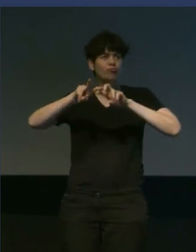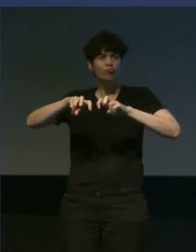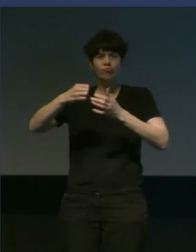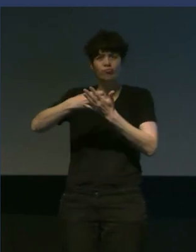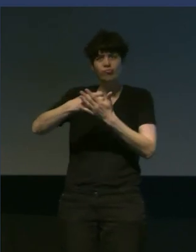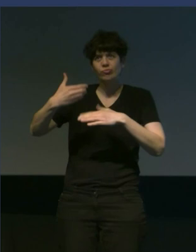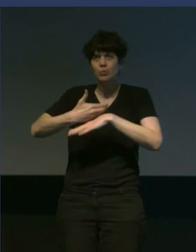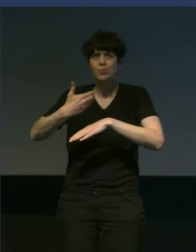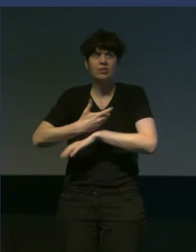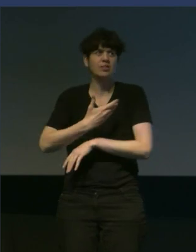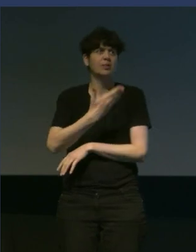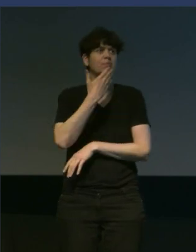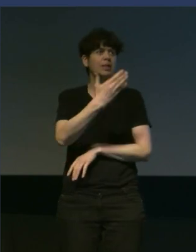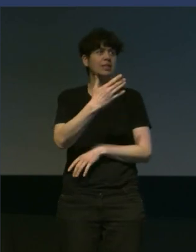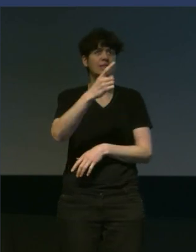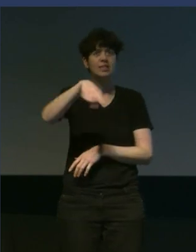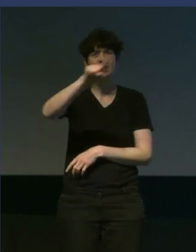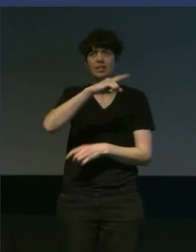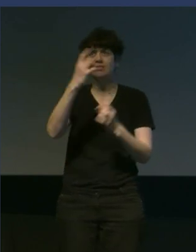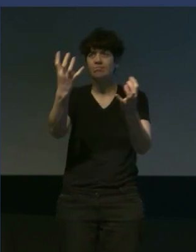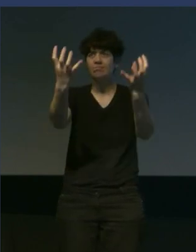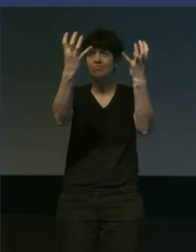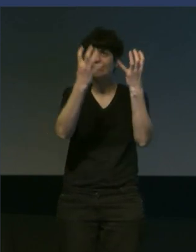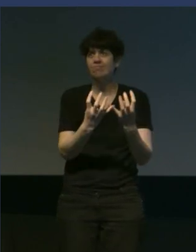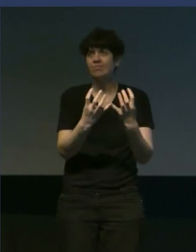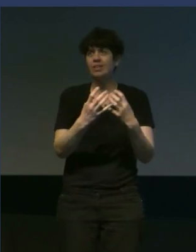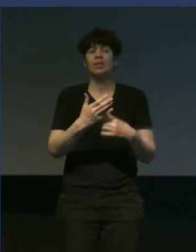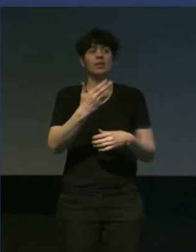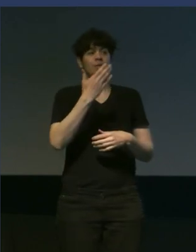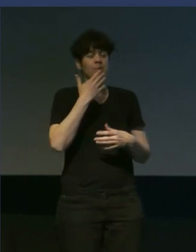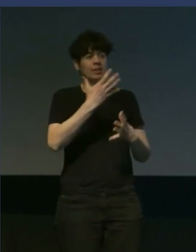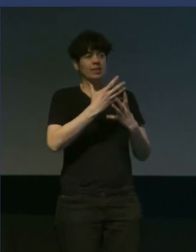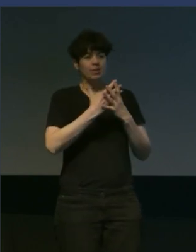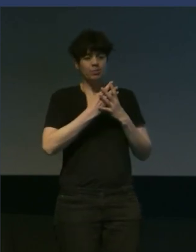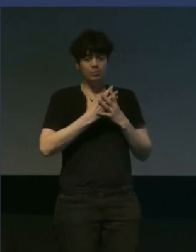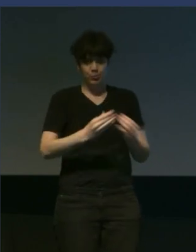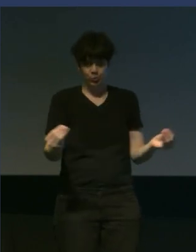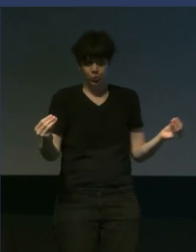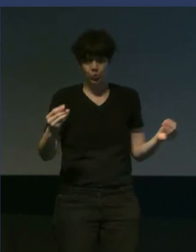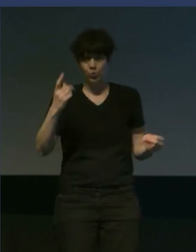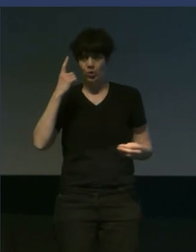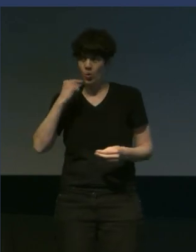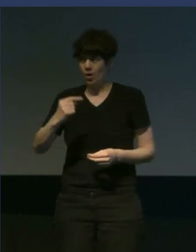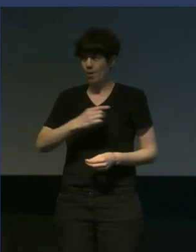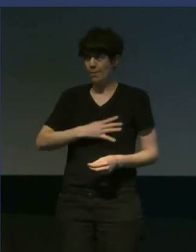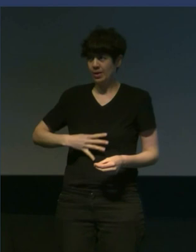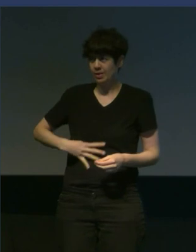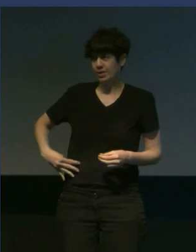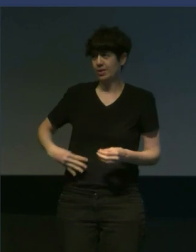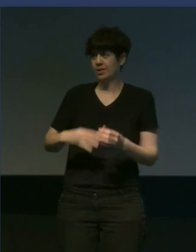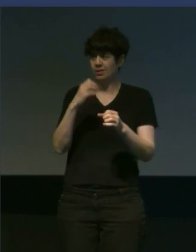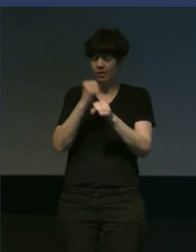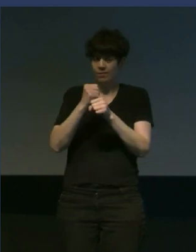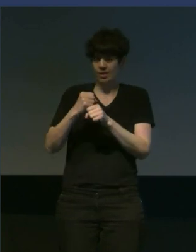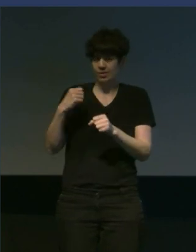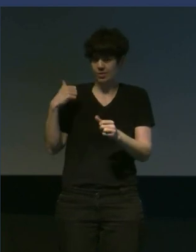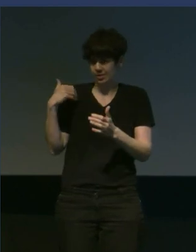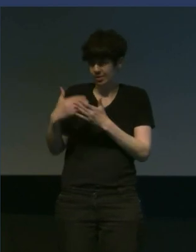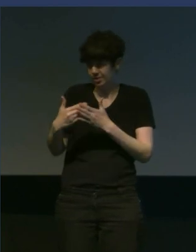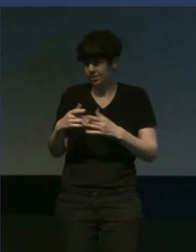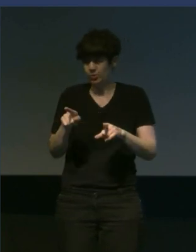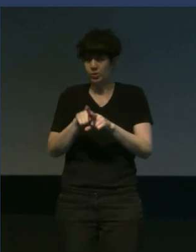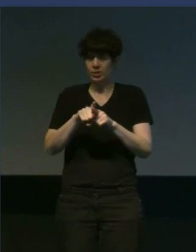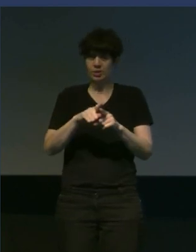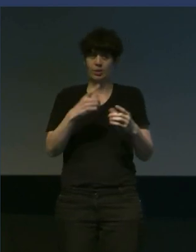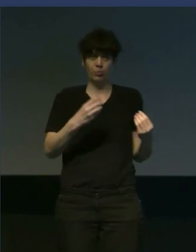Donc, merci à vous d'avoir été parmi nous ce soir. Merci grandement, donc, à Enora et Mathilde pour le travail qu'elles ont réalisé aussi, pour